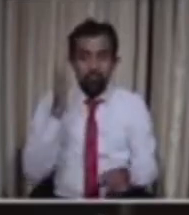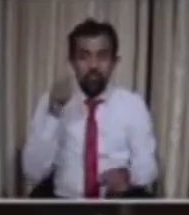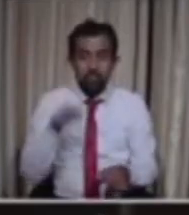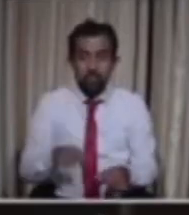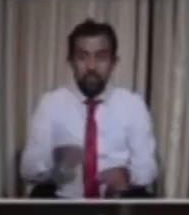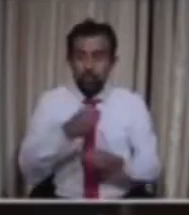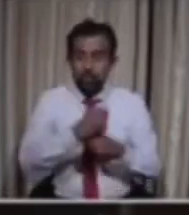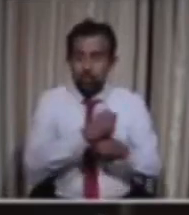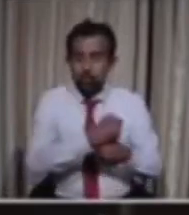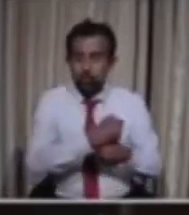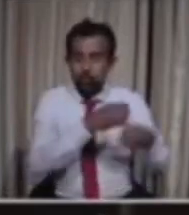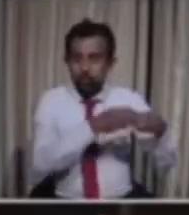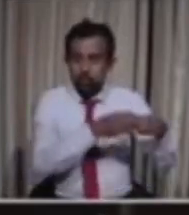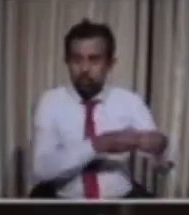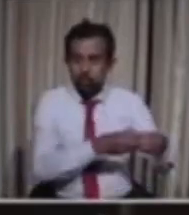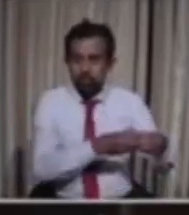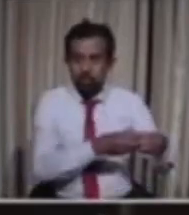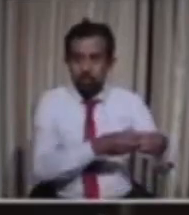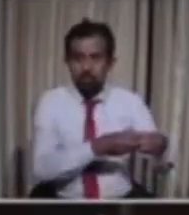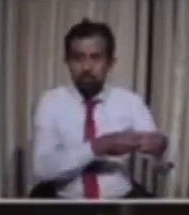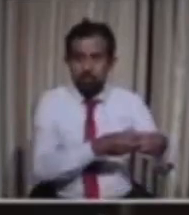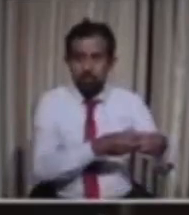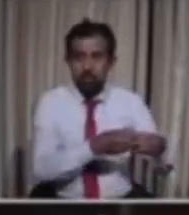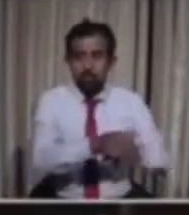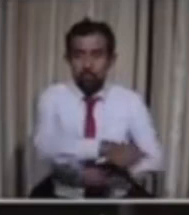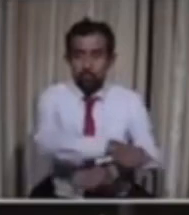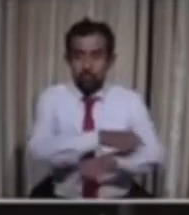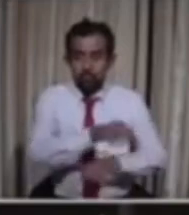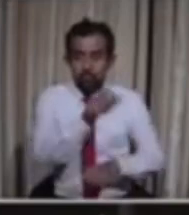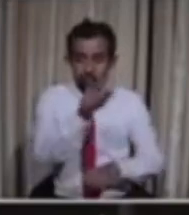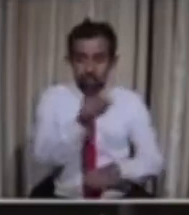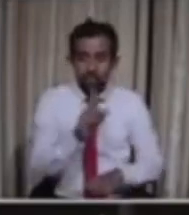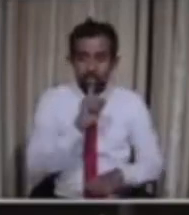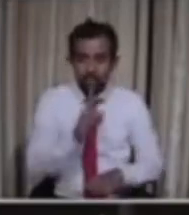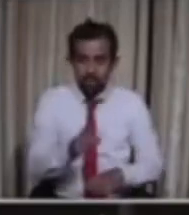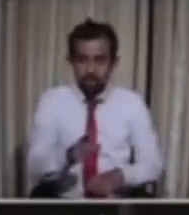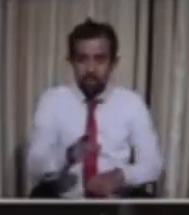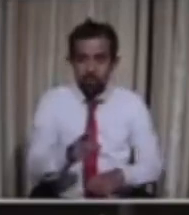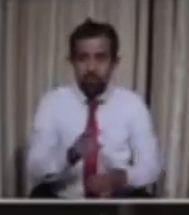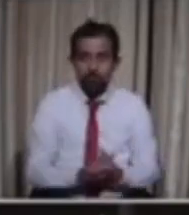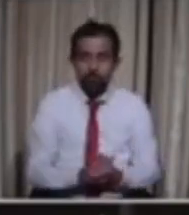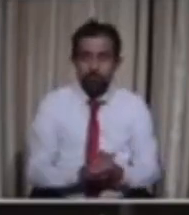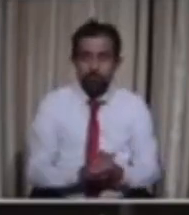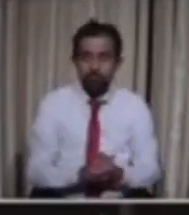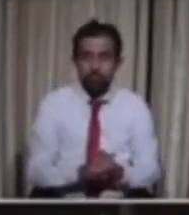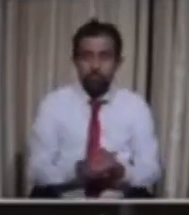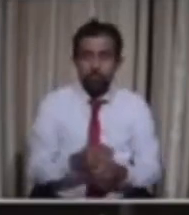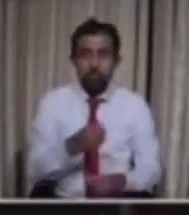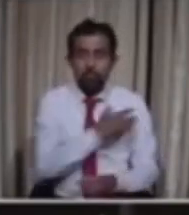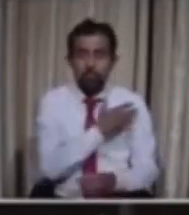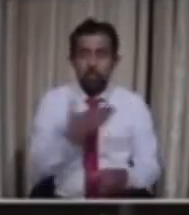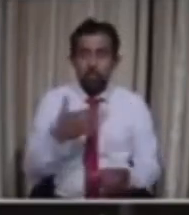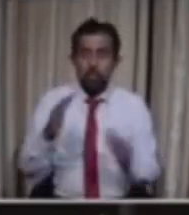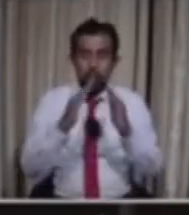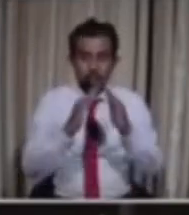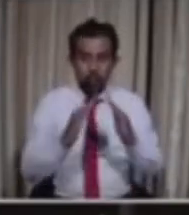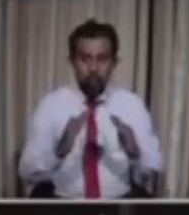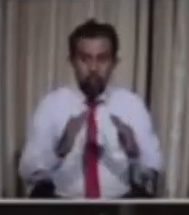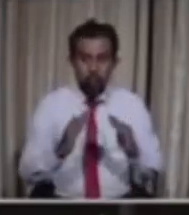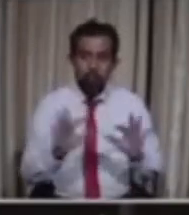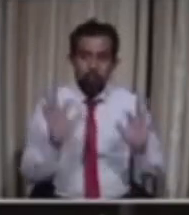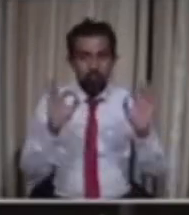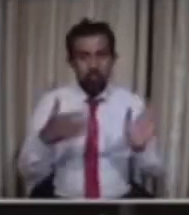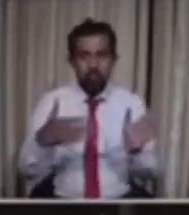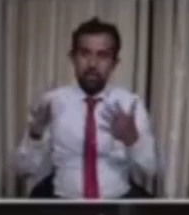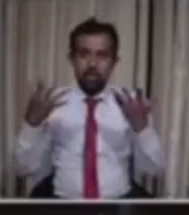சொல்லியிருந்தார். என்ன கோட்டா கோ ஹோம் என்று சொன்னார்கள், கோட்டா போய்விட்டார், அத்தோடு எல்லாம் முடிந்து விட்டது என்று சொல்லி இதை கூட நீங்கள் விளங்கிக்